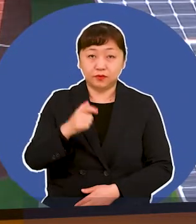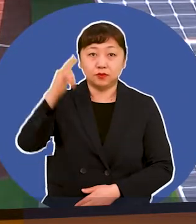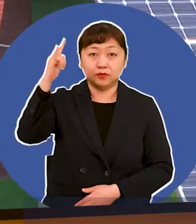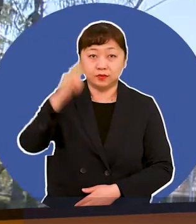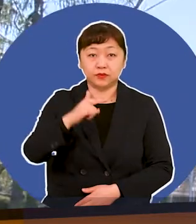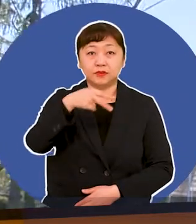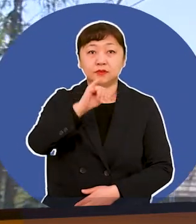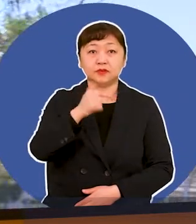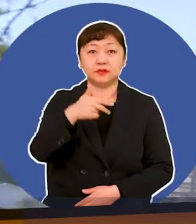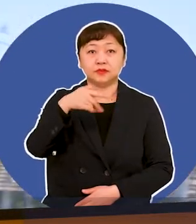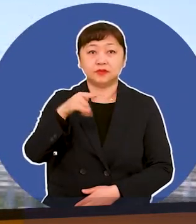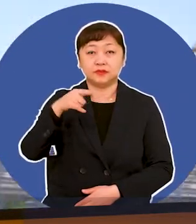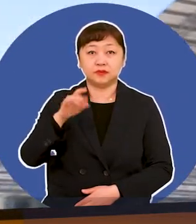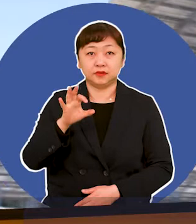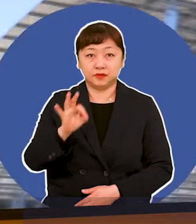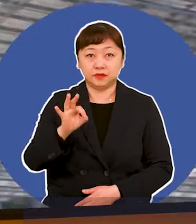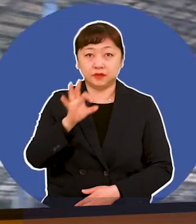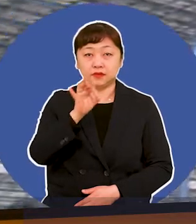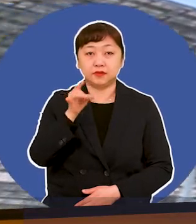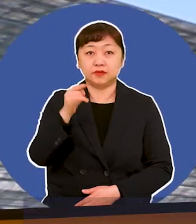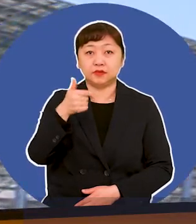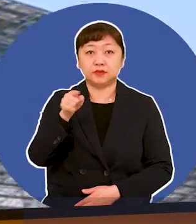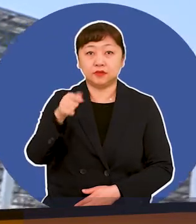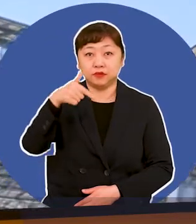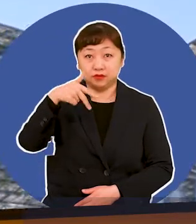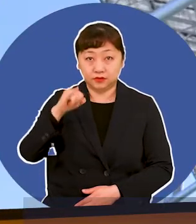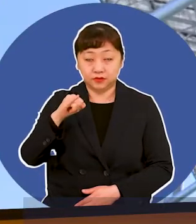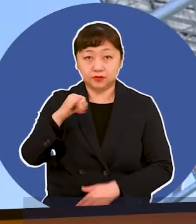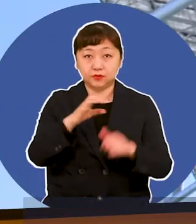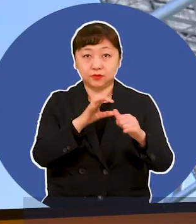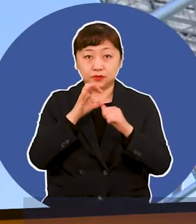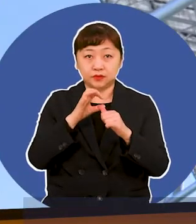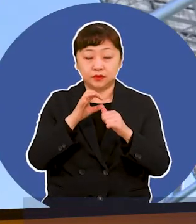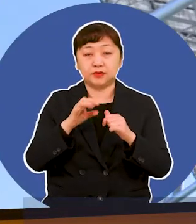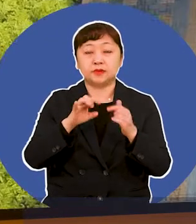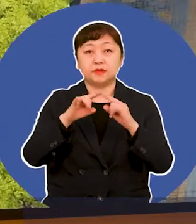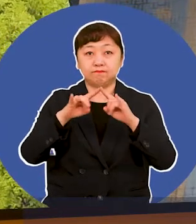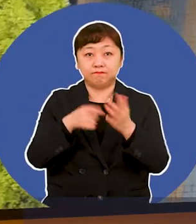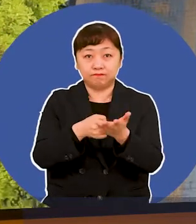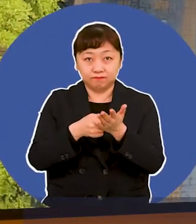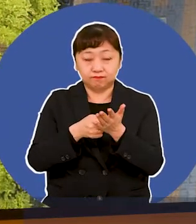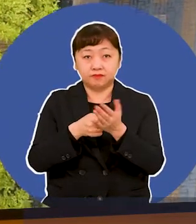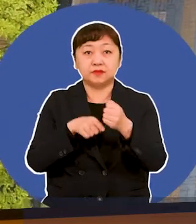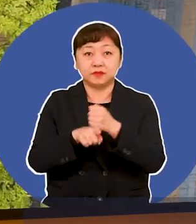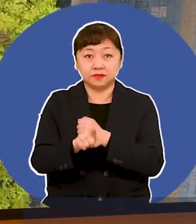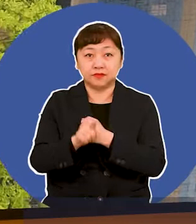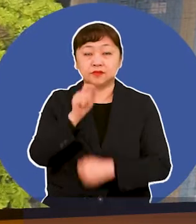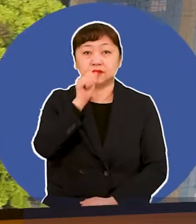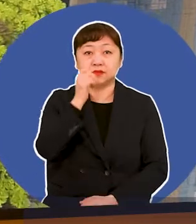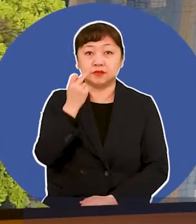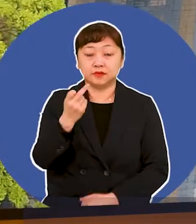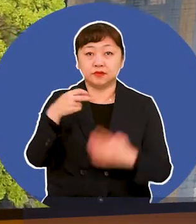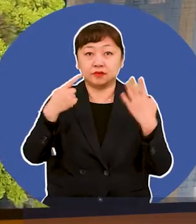태양광 등 신재생에너지를 활용해 에너지 소요량을 최소화한 건축물 인데요 이번에 철산 4동 소재